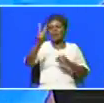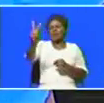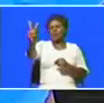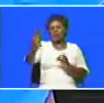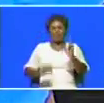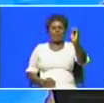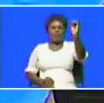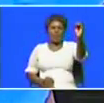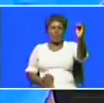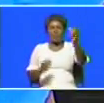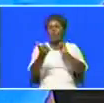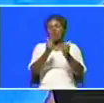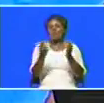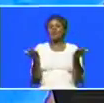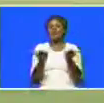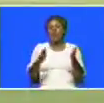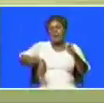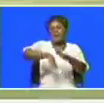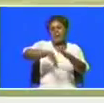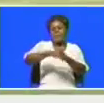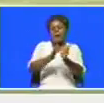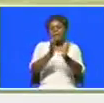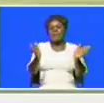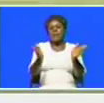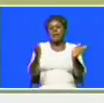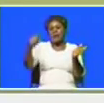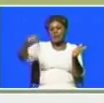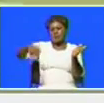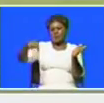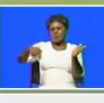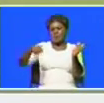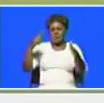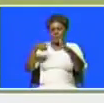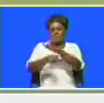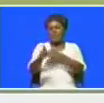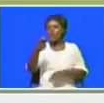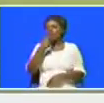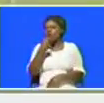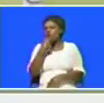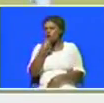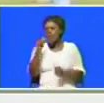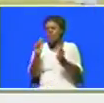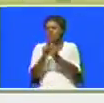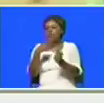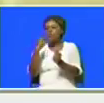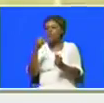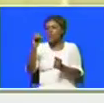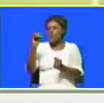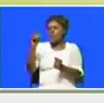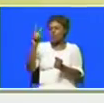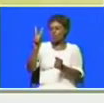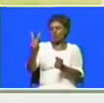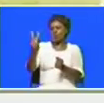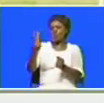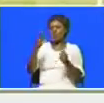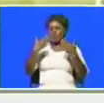kwa moja katika mchuano wa ligi kuu uliosakatwa hii leo. Mabao ya Gor Mahia yalipachikwa na George Odhiambo na